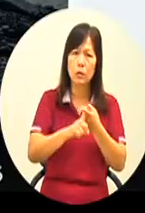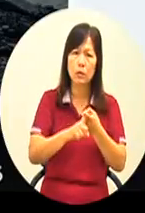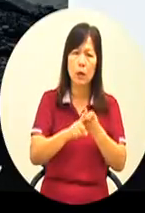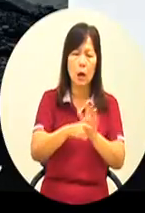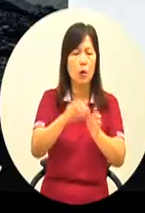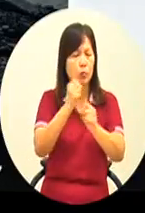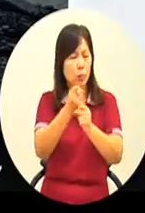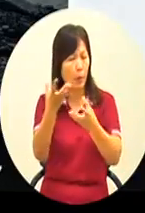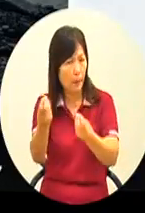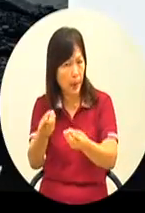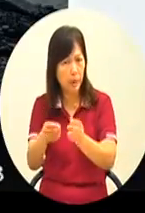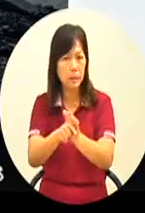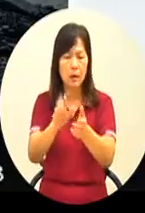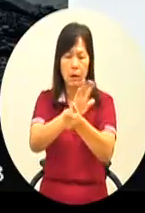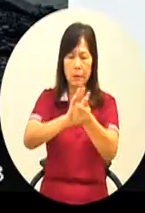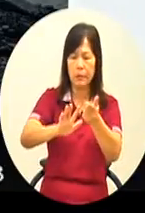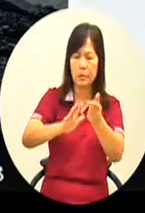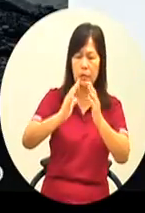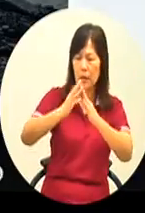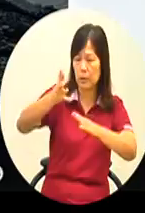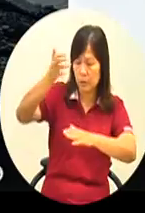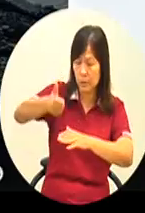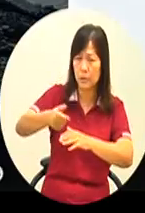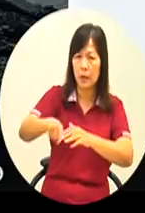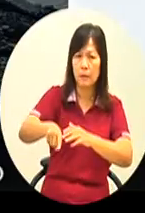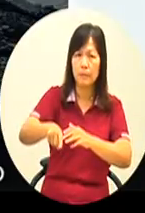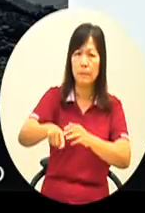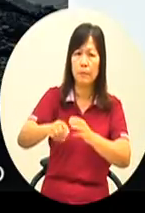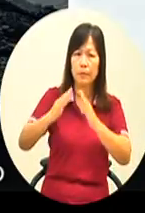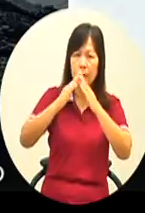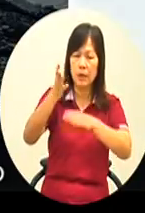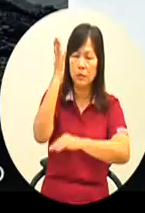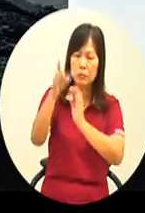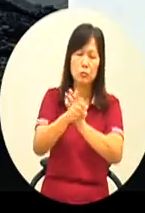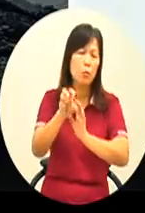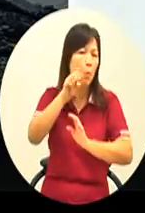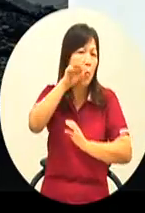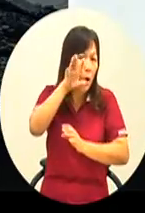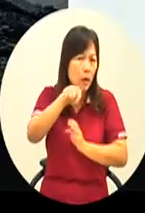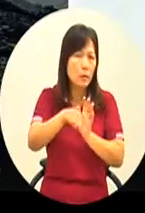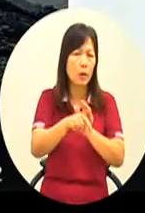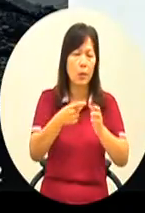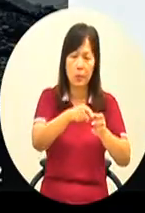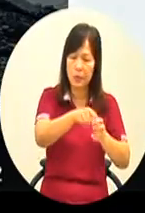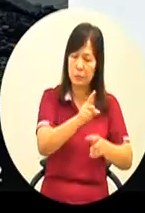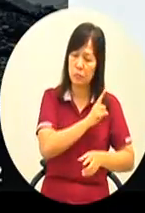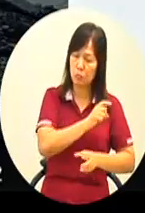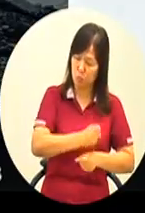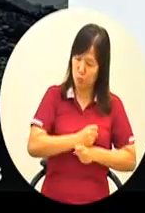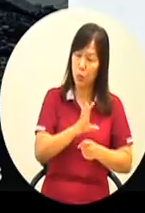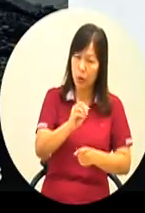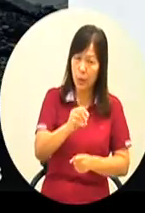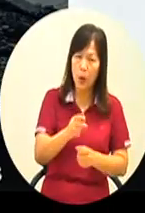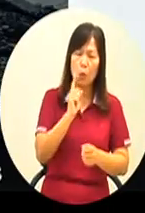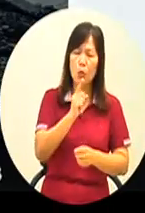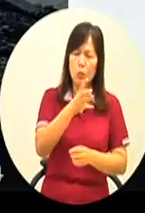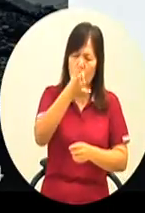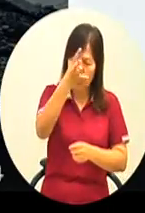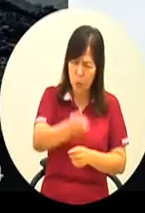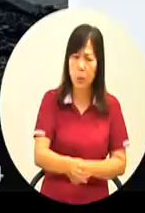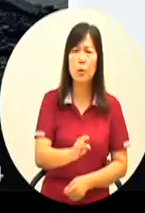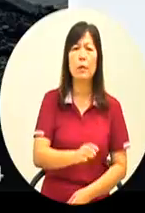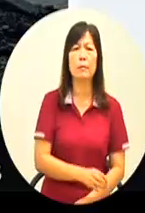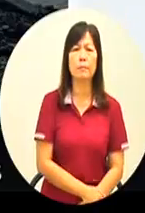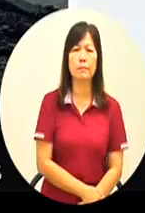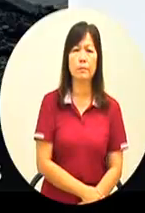做的，会影响市长的一个市府声望的，我们研讨会有没有去注意？我讲了很多次，